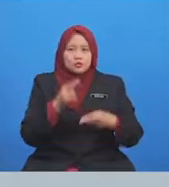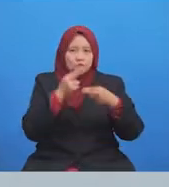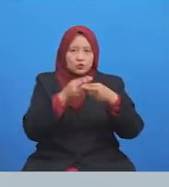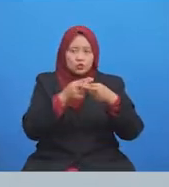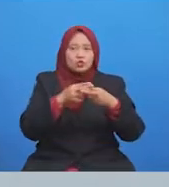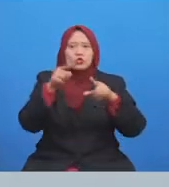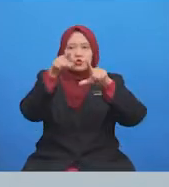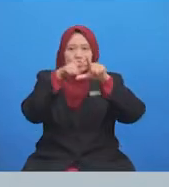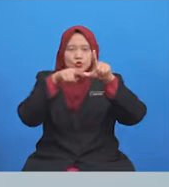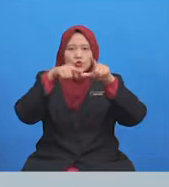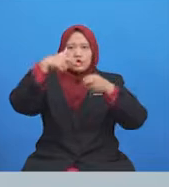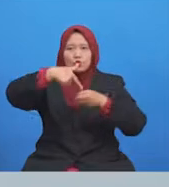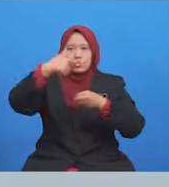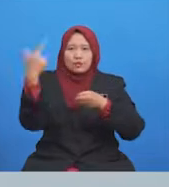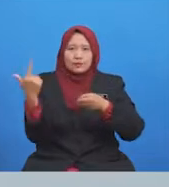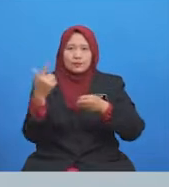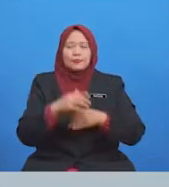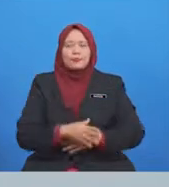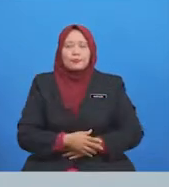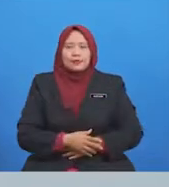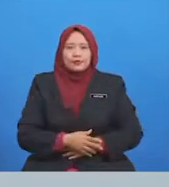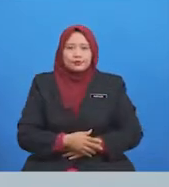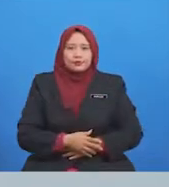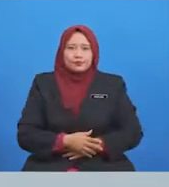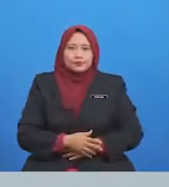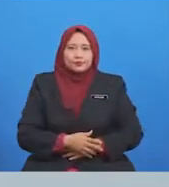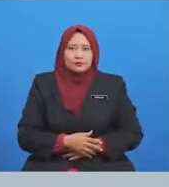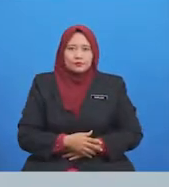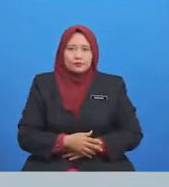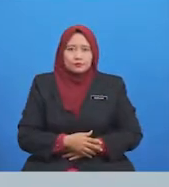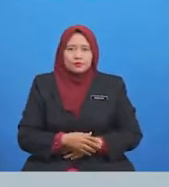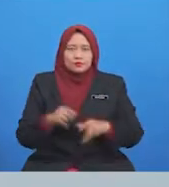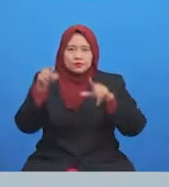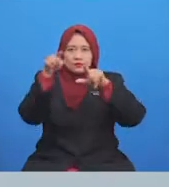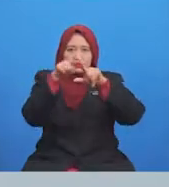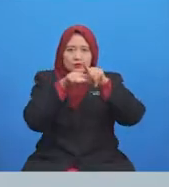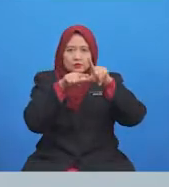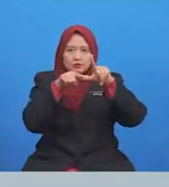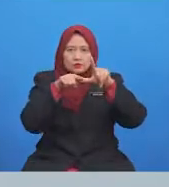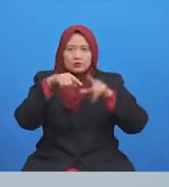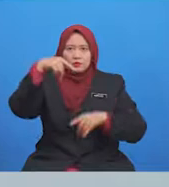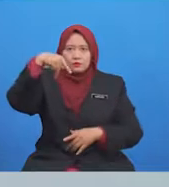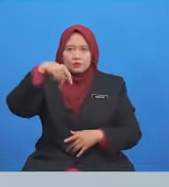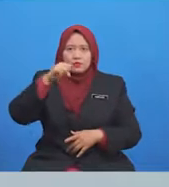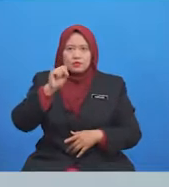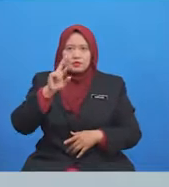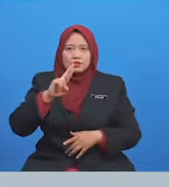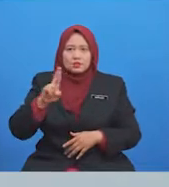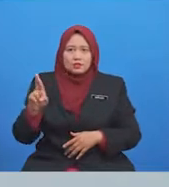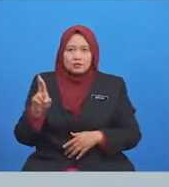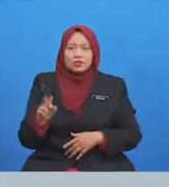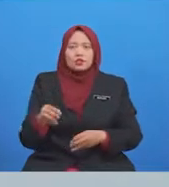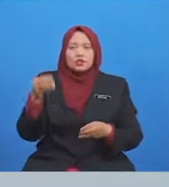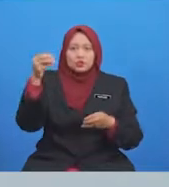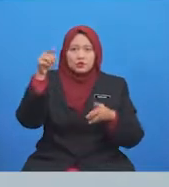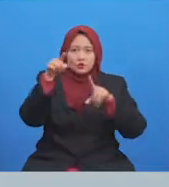Ini bermaksud sudut PSR merupakan sudut pedalaman bertentangan yang sepadan